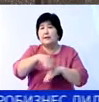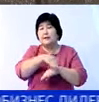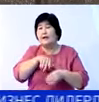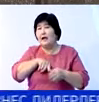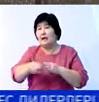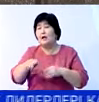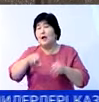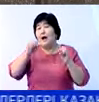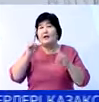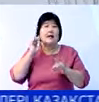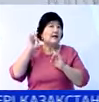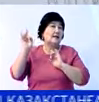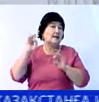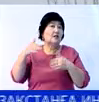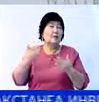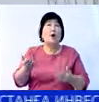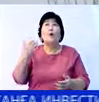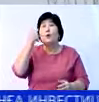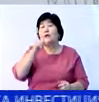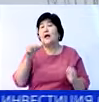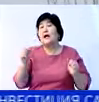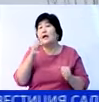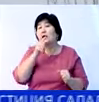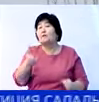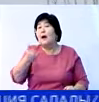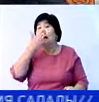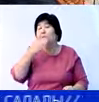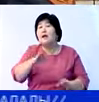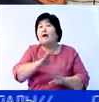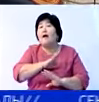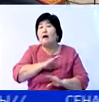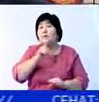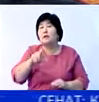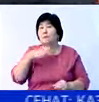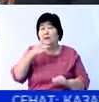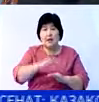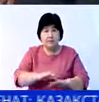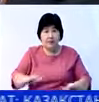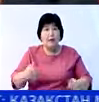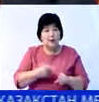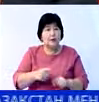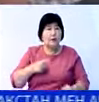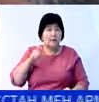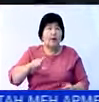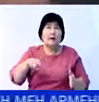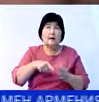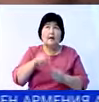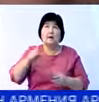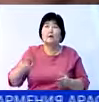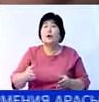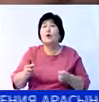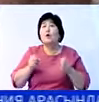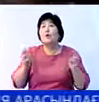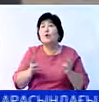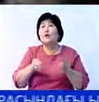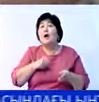беріп, арнайы сигнал беріліп. Өткен жылы қыс маусымында иіс тиіп қайтыс болғандардың дені балалар. Сондықтан мамандар қала тұрғындарын өрт